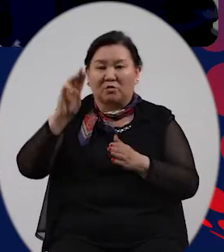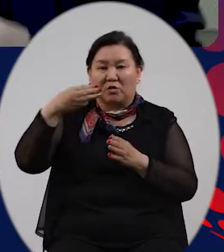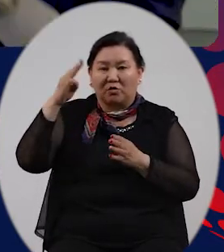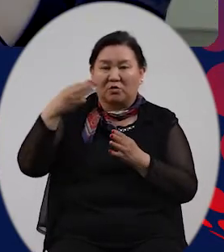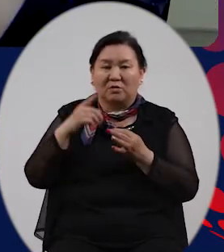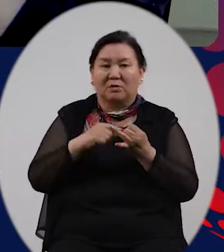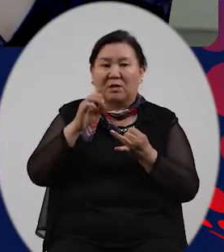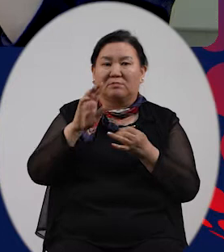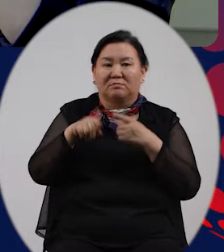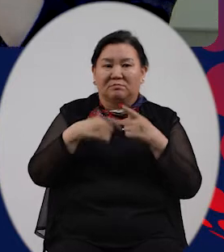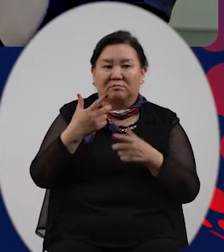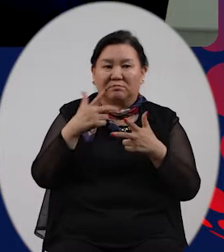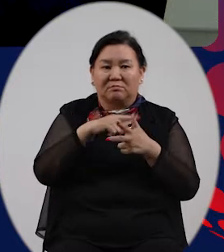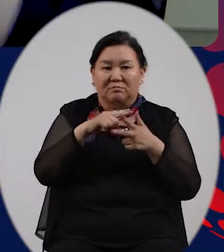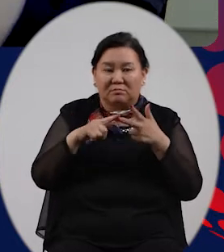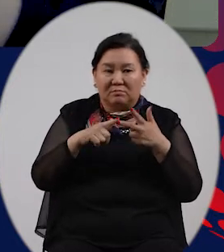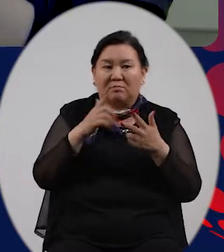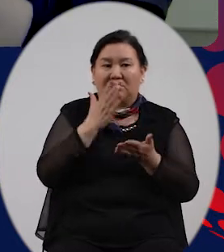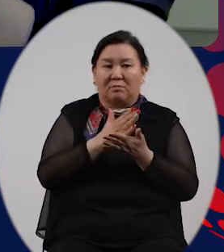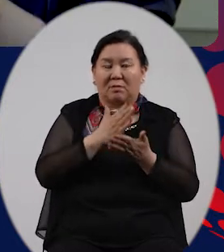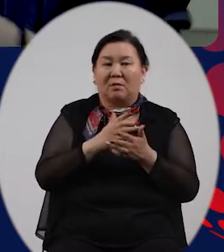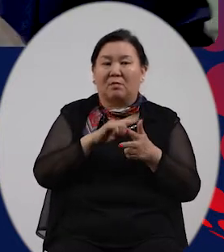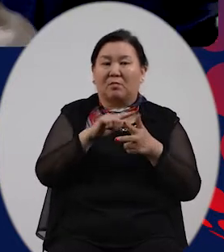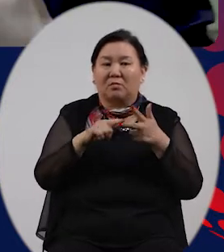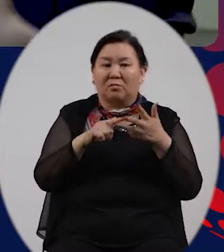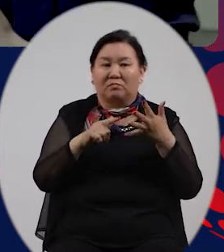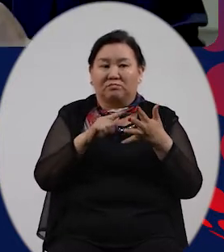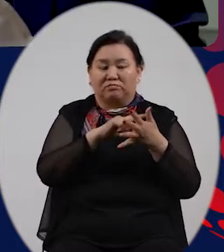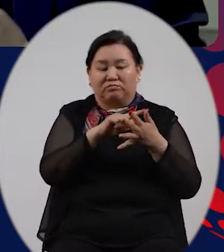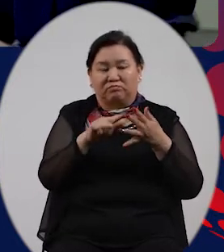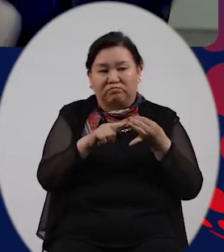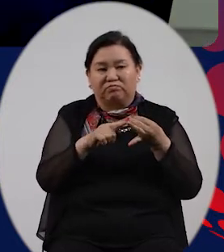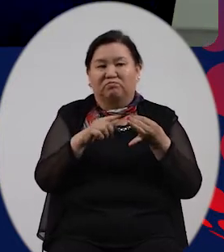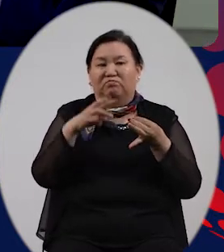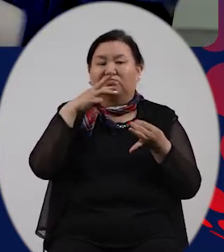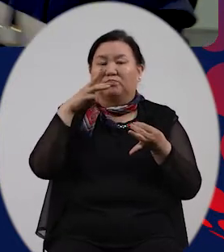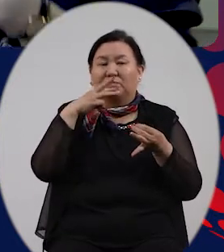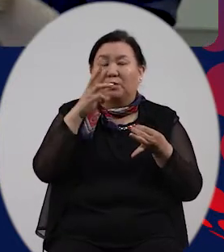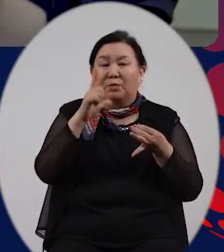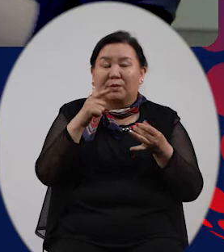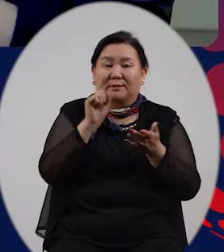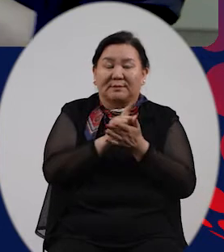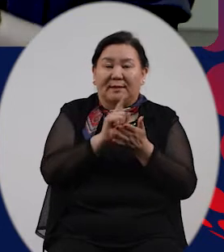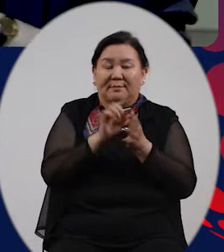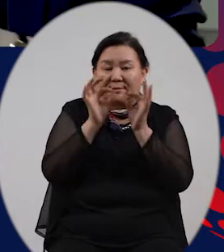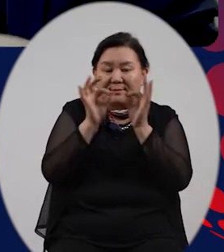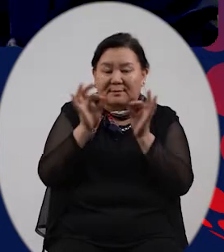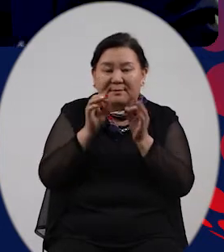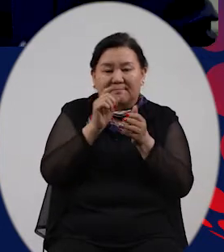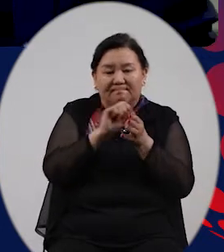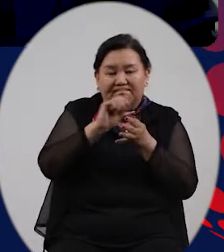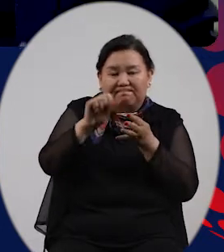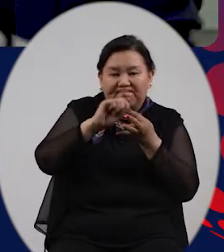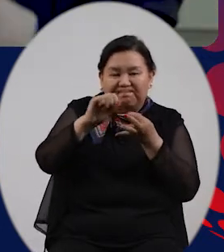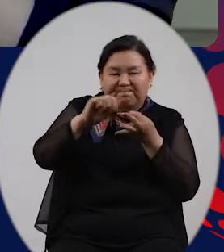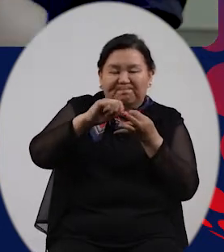шаардлагатай. Хамгийн түрүүнд энэ гурван зүйлс байгаа учир нь юу вэ гэхлээр бид нар мэдүүлэг дээрээ эдгээрийг бол нарийн ингээд зоогоо тавиад